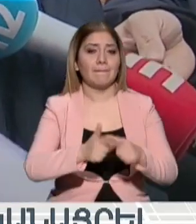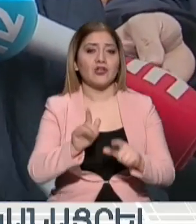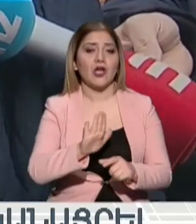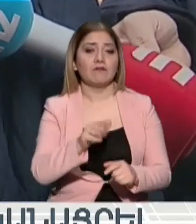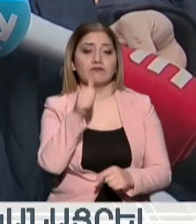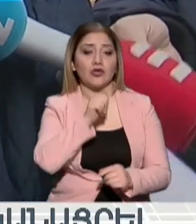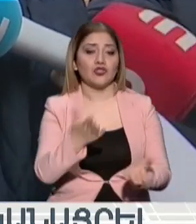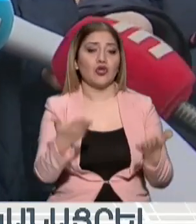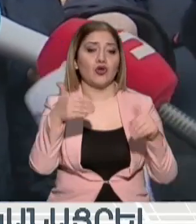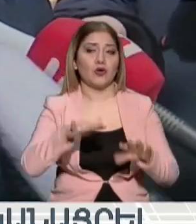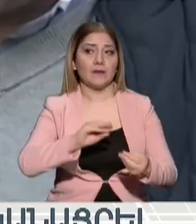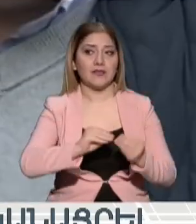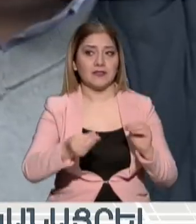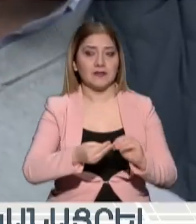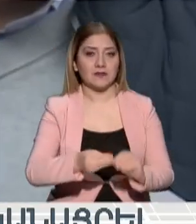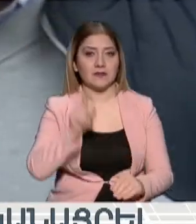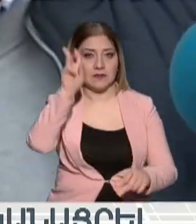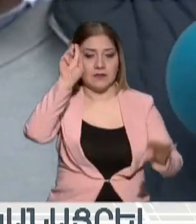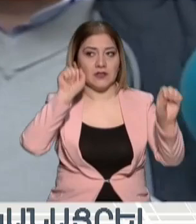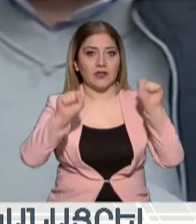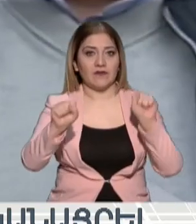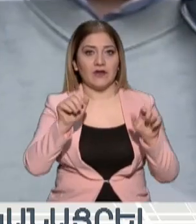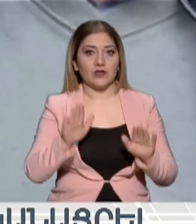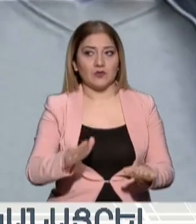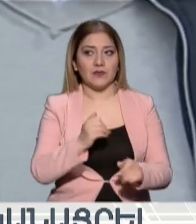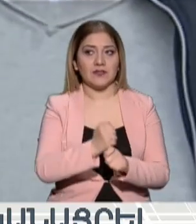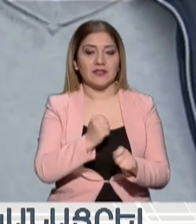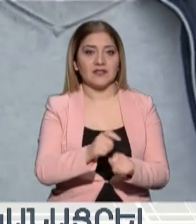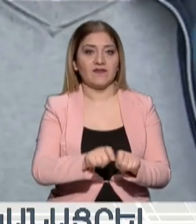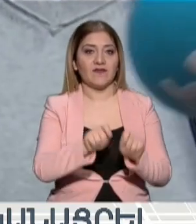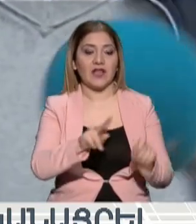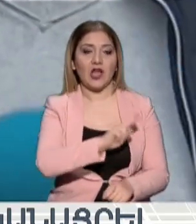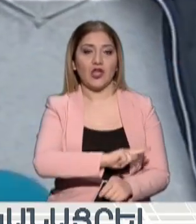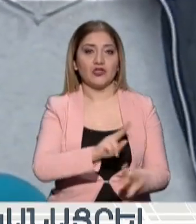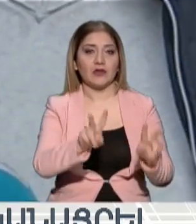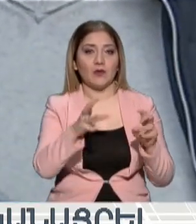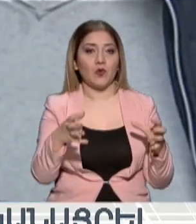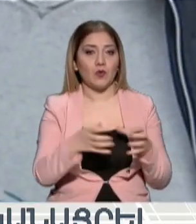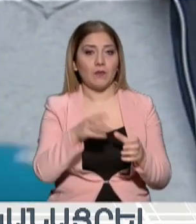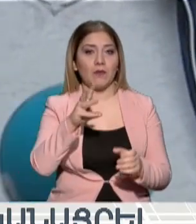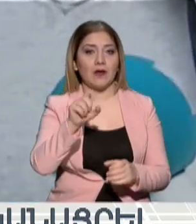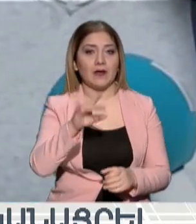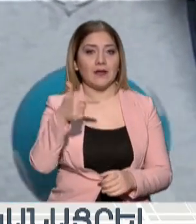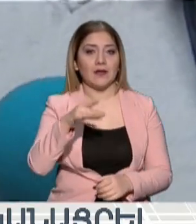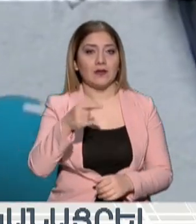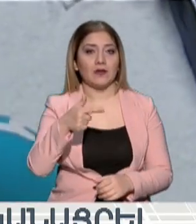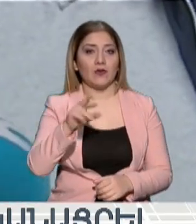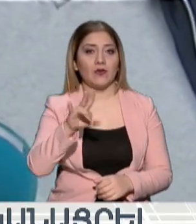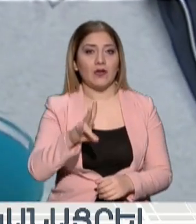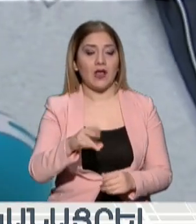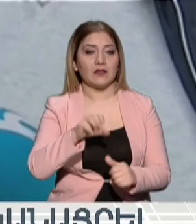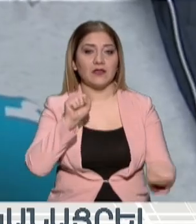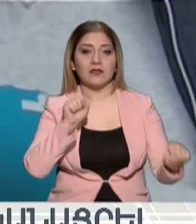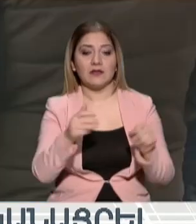պատասխան, այլ կփորձեն լուծել մեր խնդիրները։ Կառավարությունում ստեղծվել է աշխատանքային խումբ Մհեր Գրիգորյանի գլխավորությամբ,